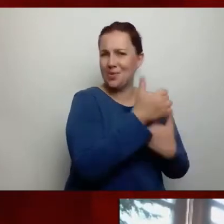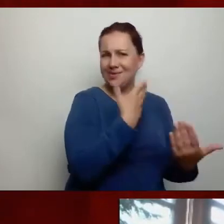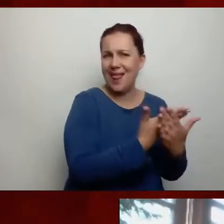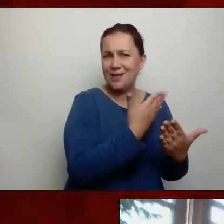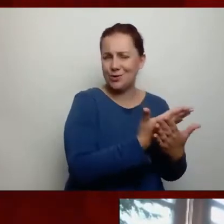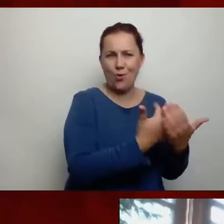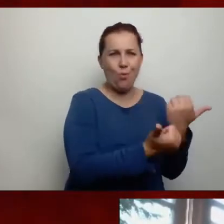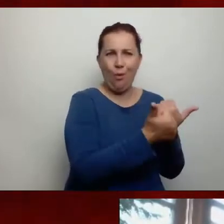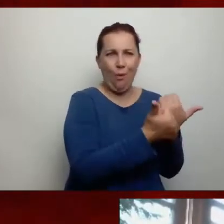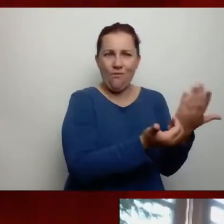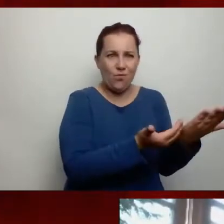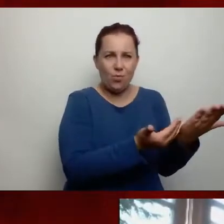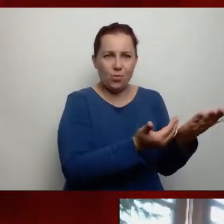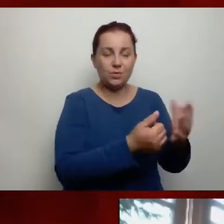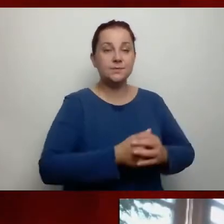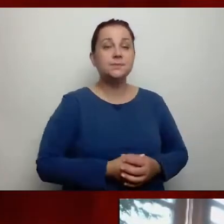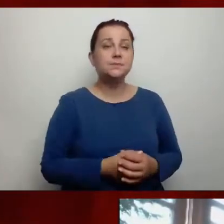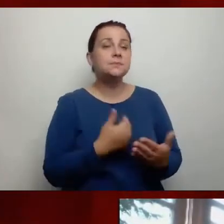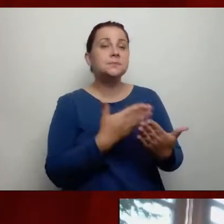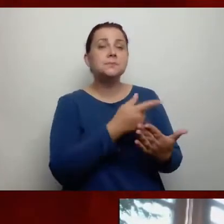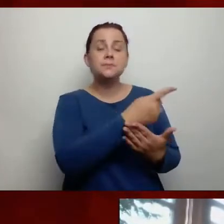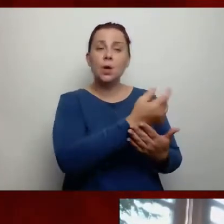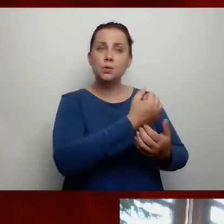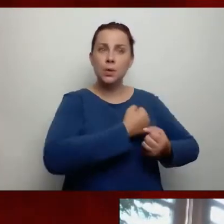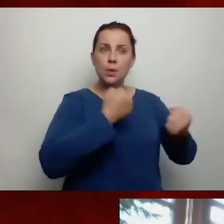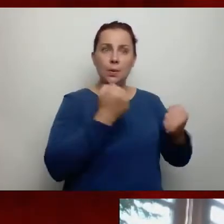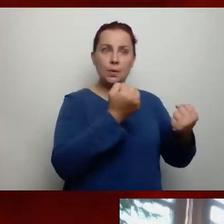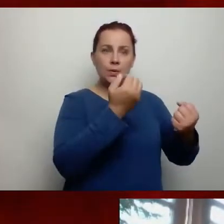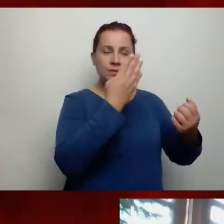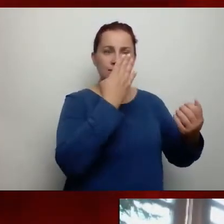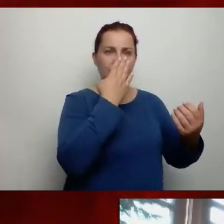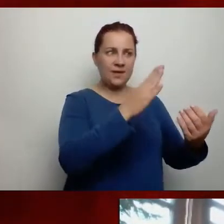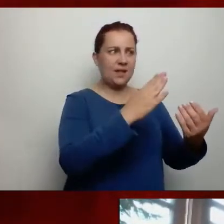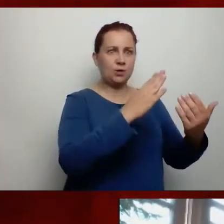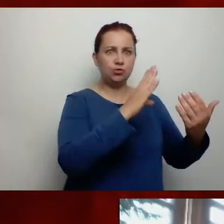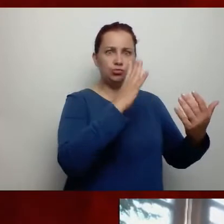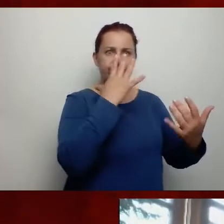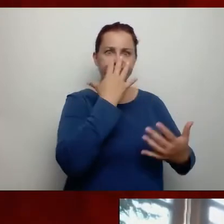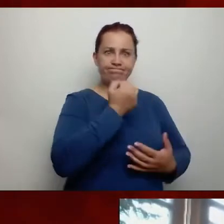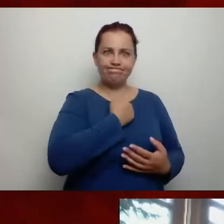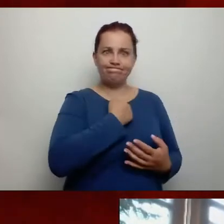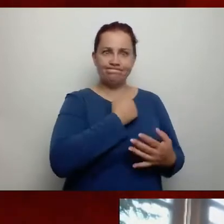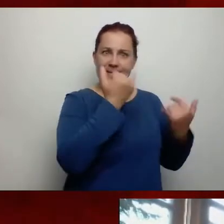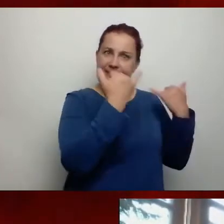Na czym polegało to, że on się tak bardzo wyróżniał właśnie pośród innych twórców wtedy?